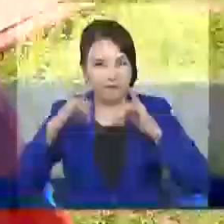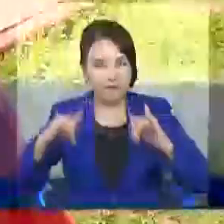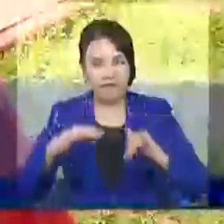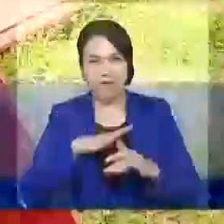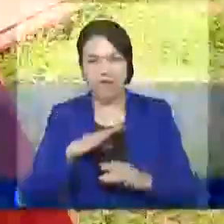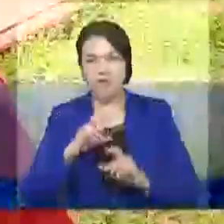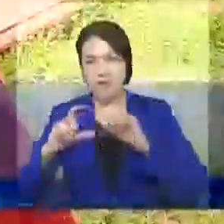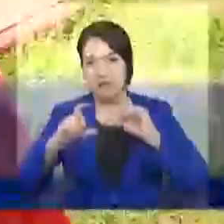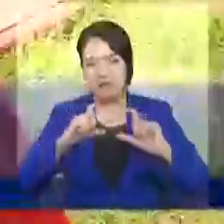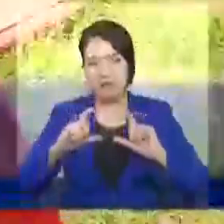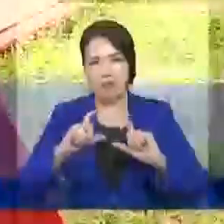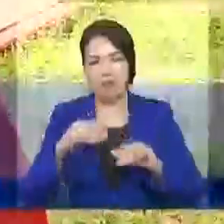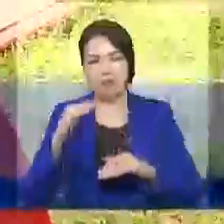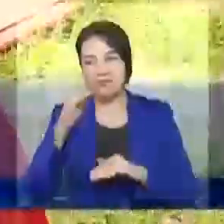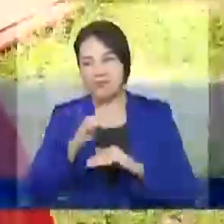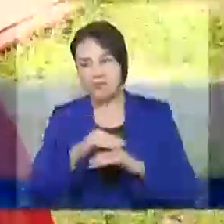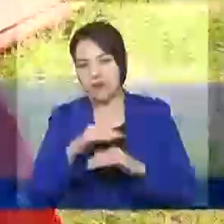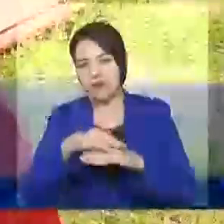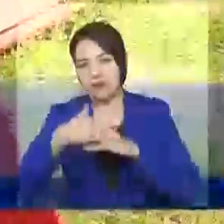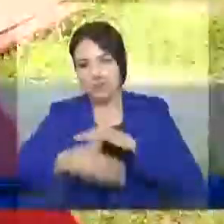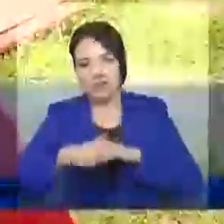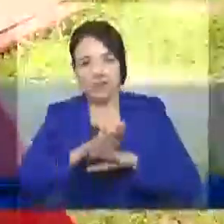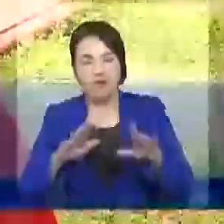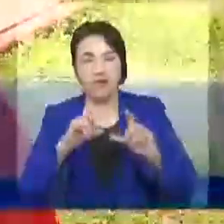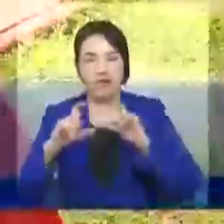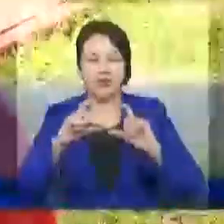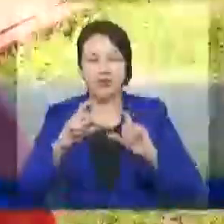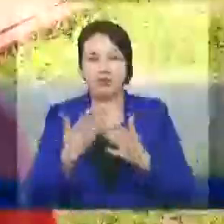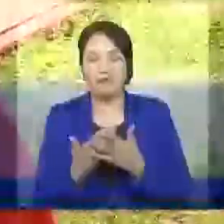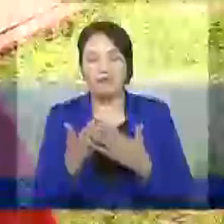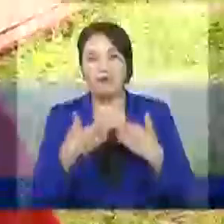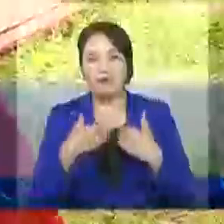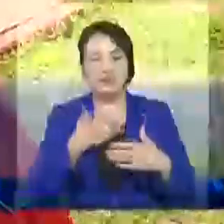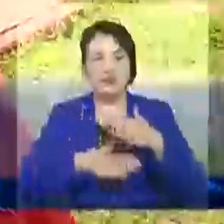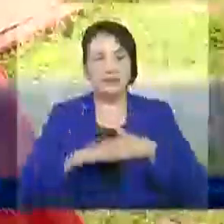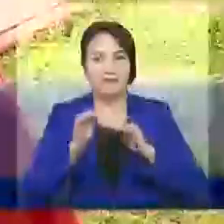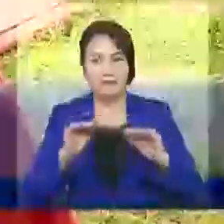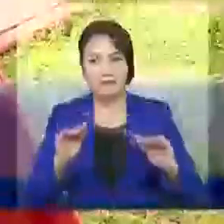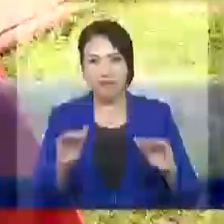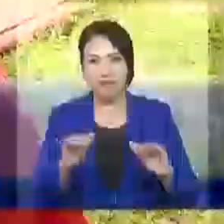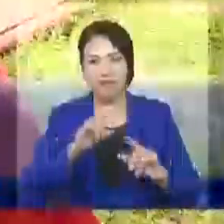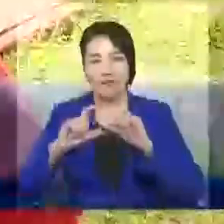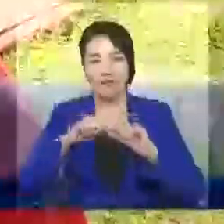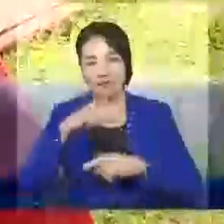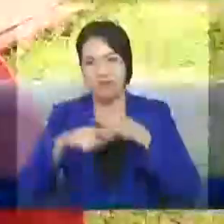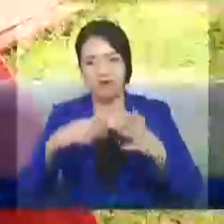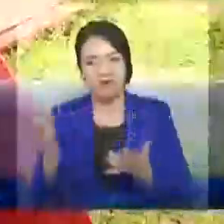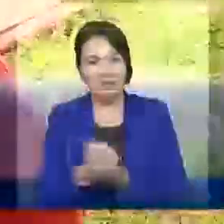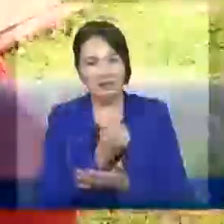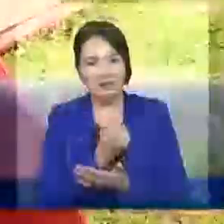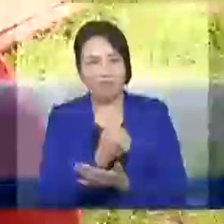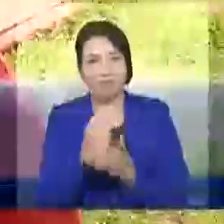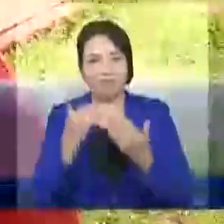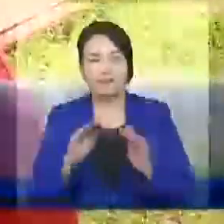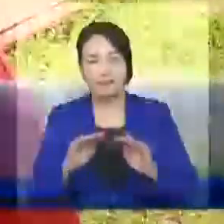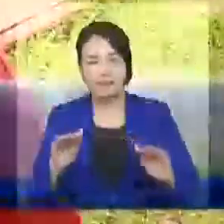сияқтымын шахмат ойын. Себіздерде ол кеш дамыған ойын шахмат деген. Сондықтан мен ойлаған, мен де қуаныштым балдардың осылай шахматқа ары қарай алып кеткендеріне,